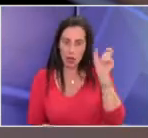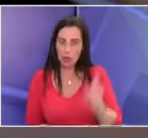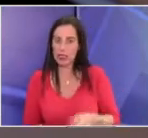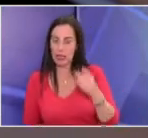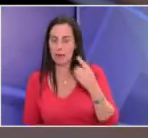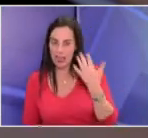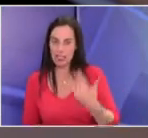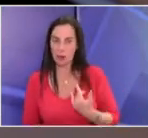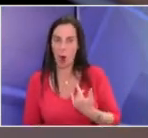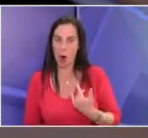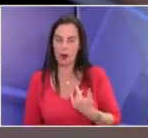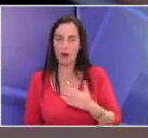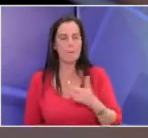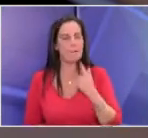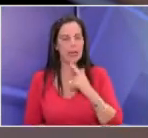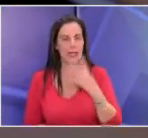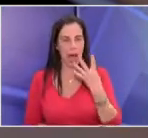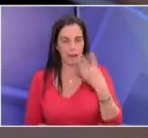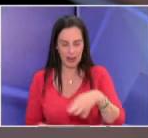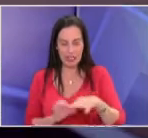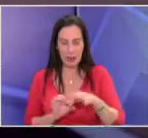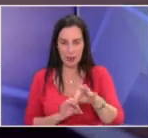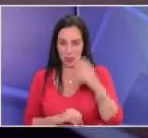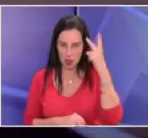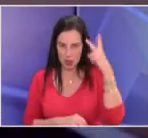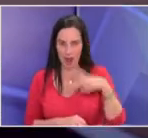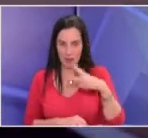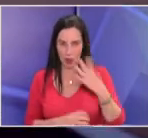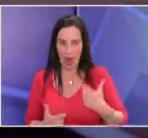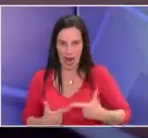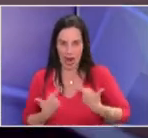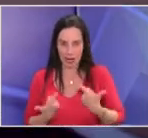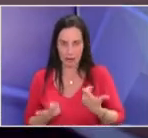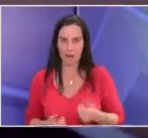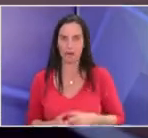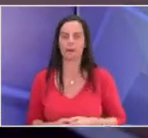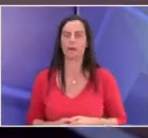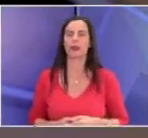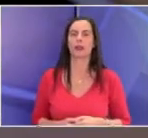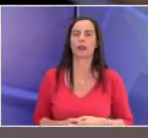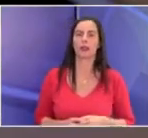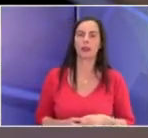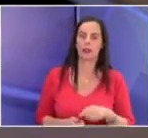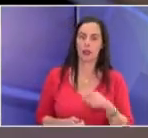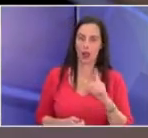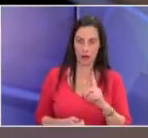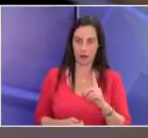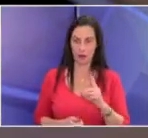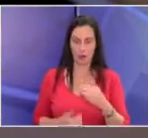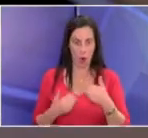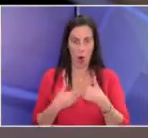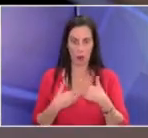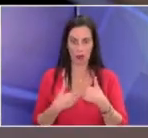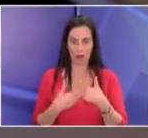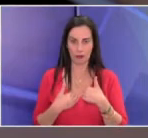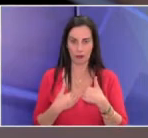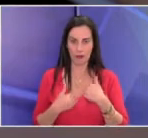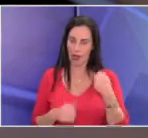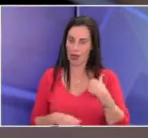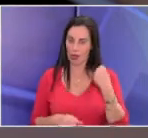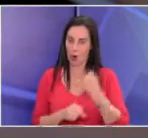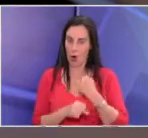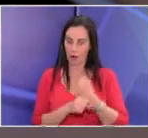אנחנו מגיעים לדבר הראשון, אבל אני אמרו לי להזכיר לכם, אנחנו נמצאים בפייסבוק, אנחנו נמצאים בטוויטר, יש לנו ערוץ יוטיוב, וכן, הלילה,